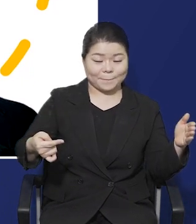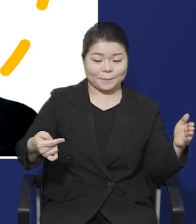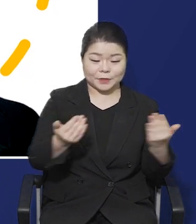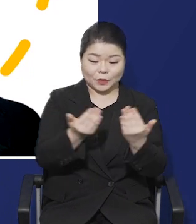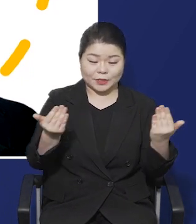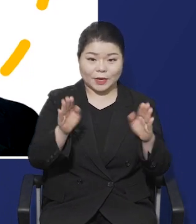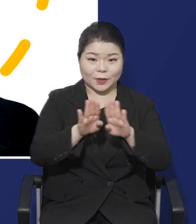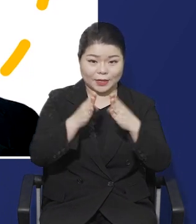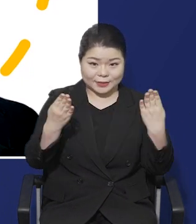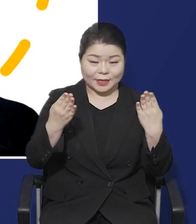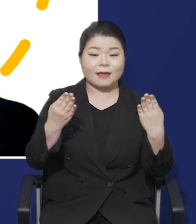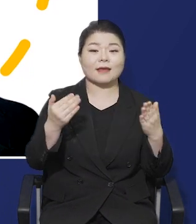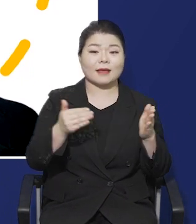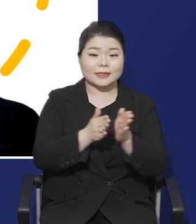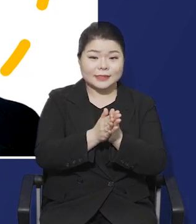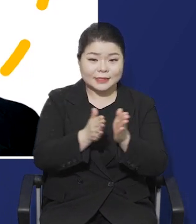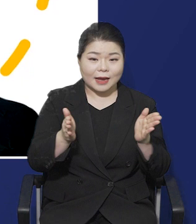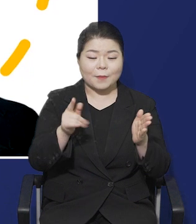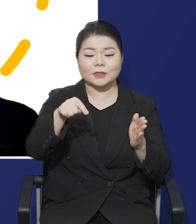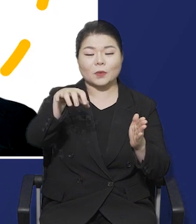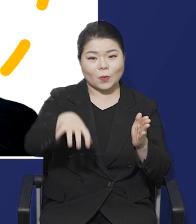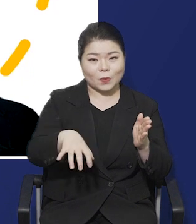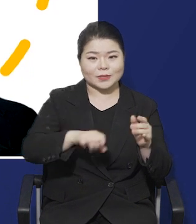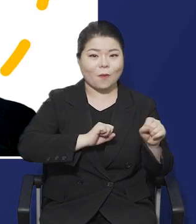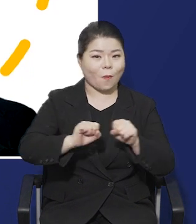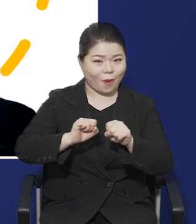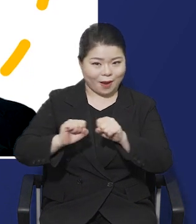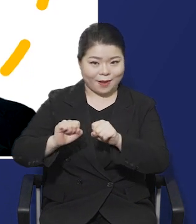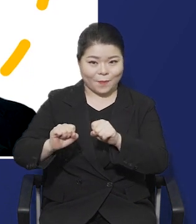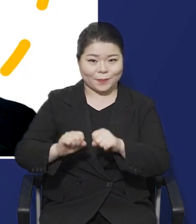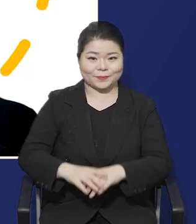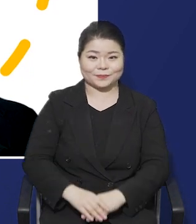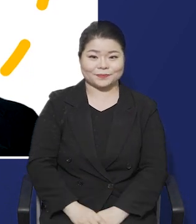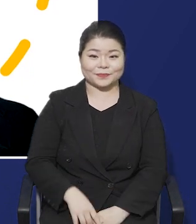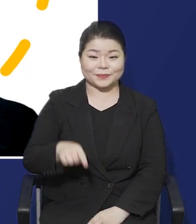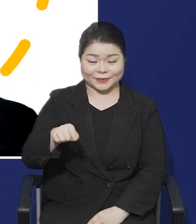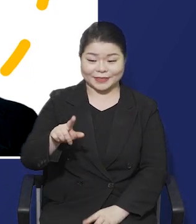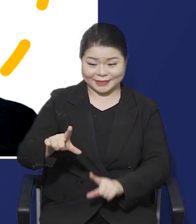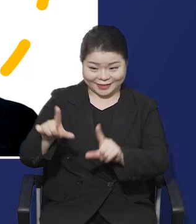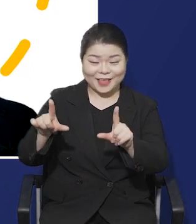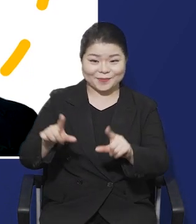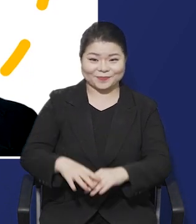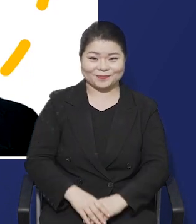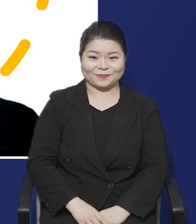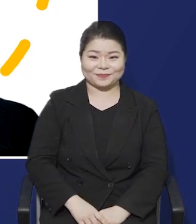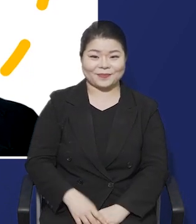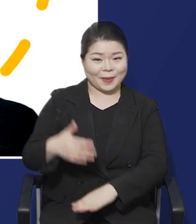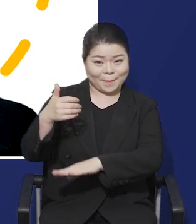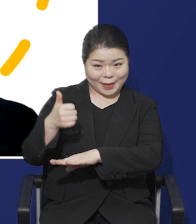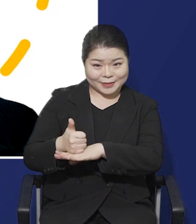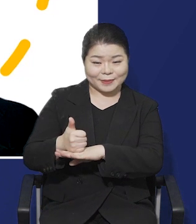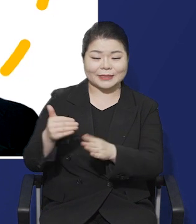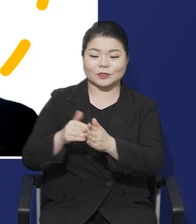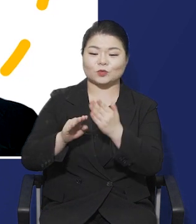전시회가 개최되면 현장에서 참가 현장 활동을 하게 됩니다. 이게 온사이트 활동이 되겠고, 그리고 전시회가